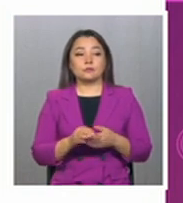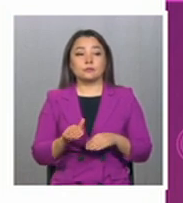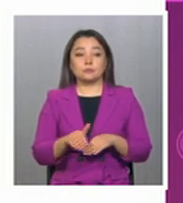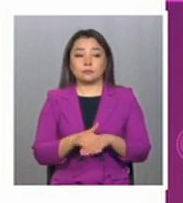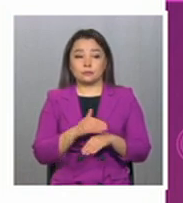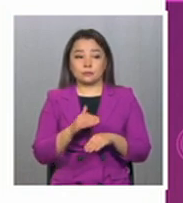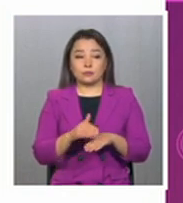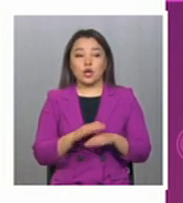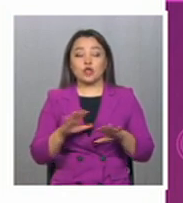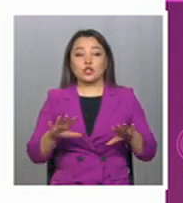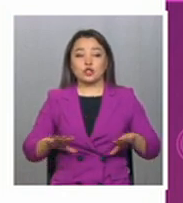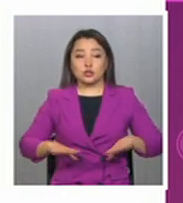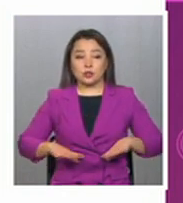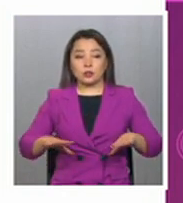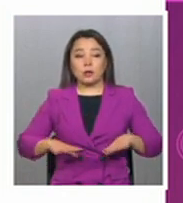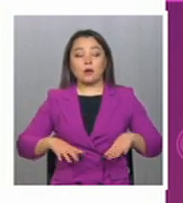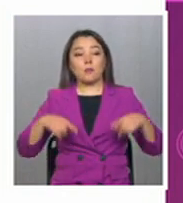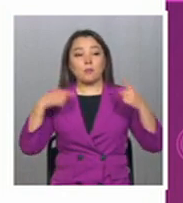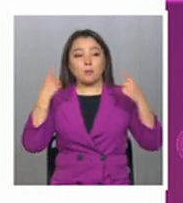Жылқы мал патшасы.